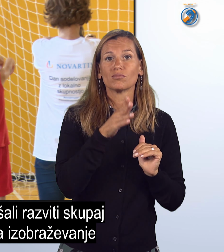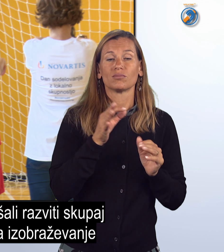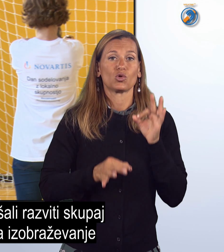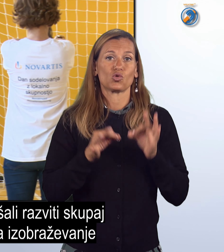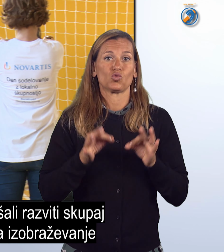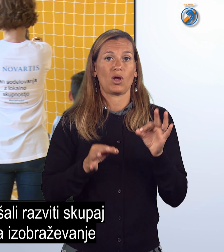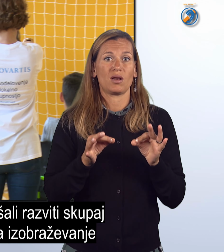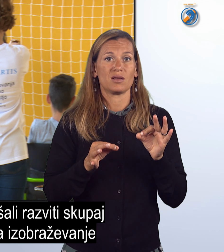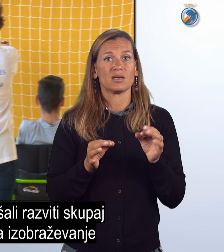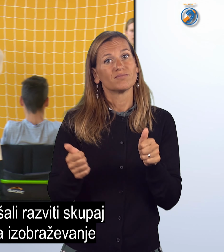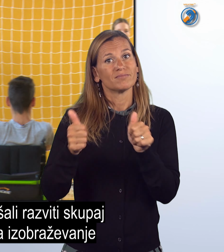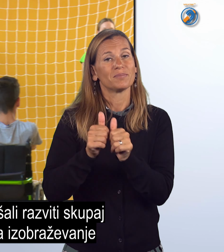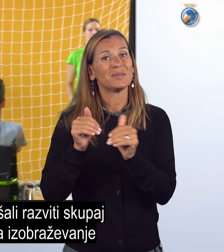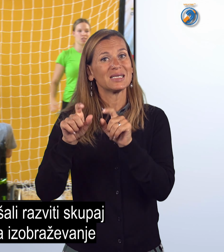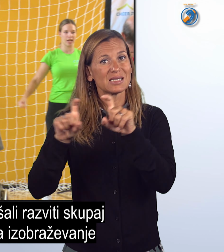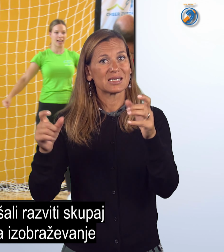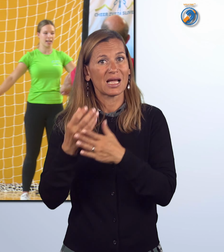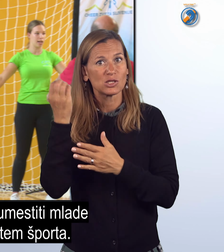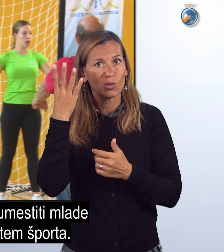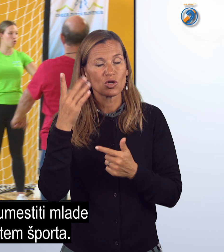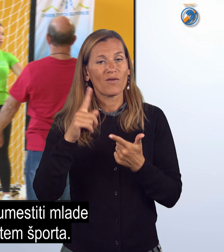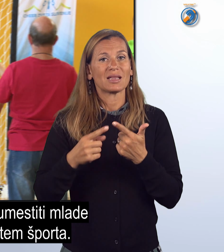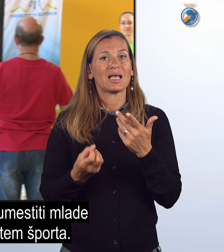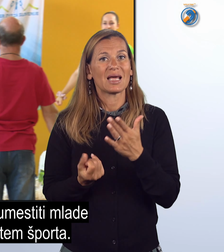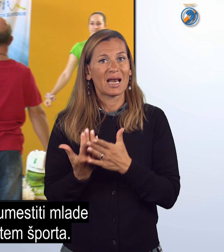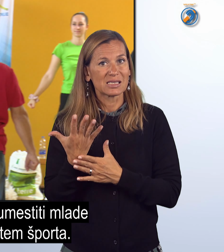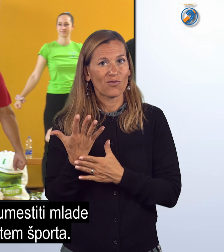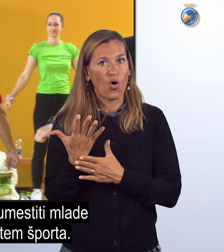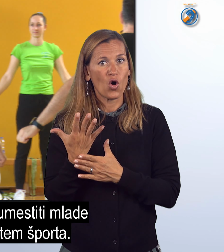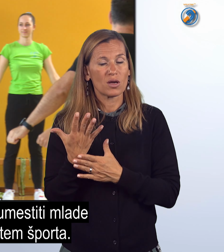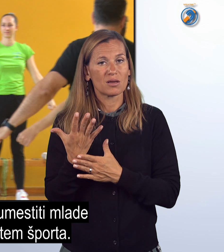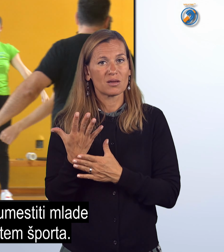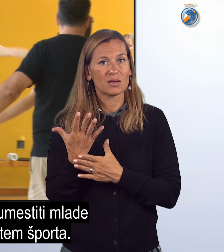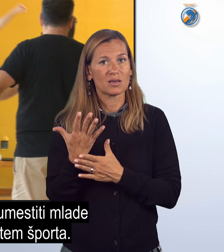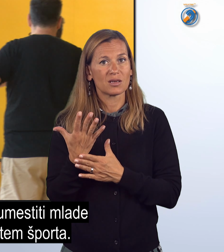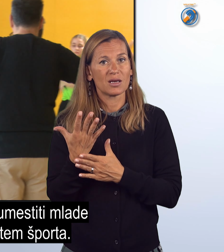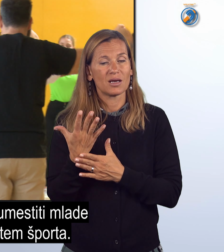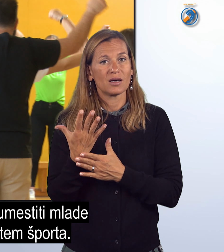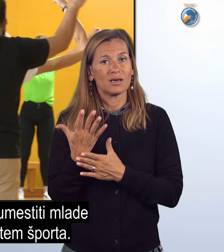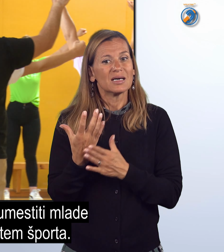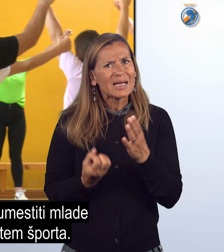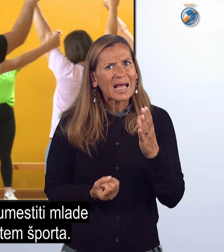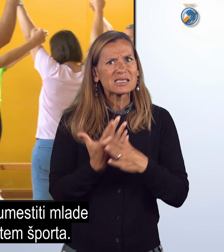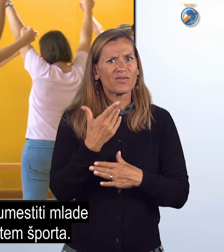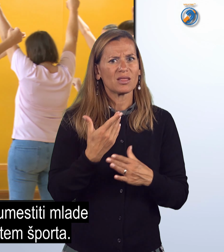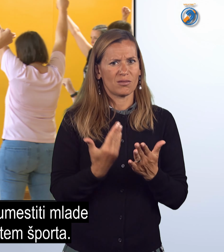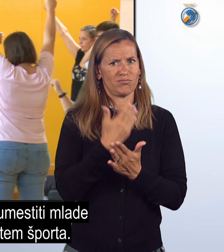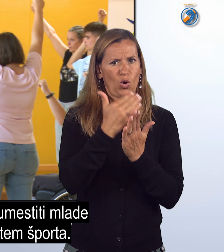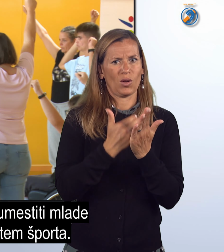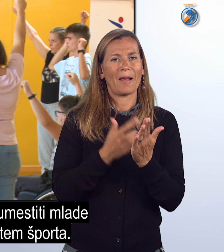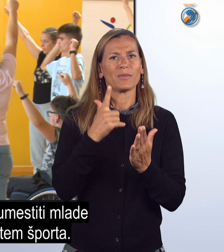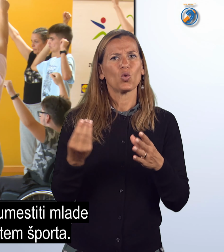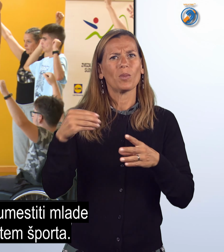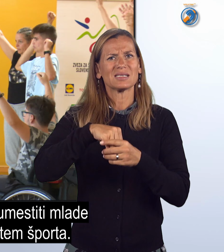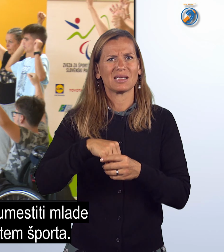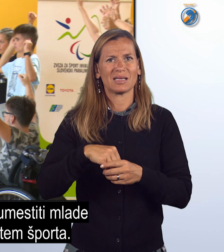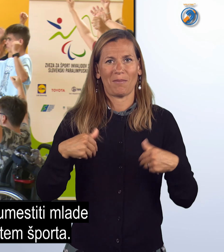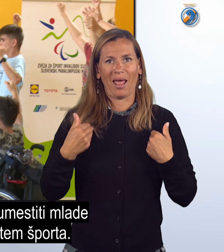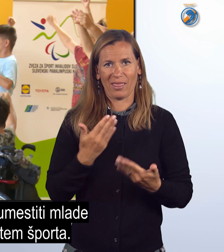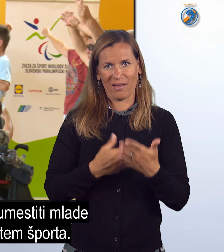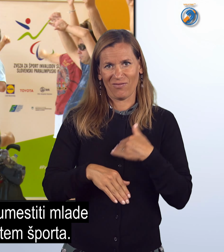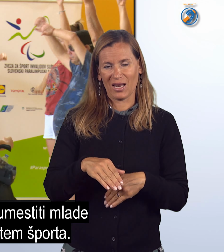razviti skupaj z Ministrstvom za nažbrujevanje in razvoj in umestiti, bi rekel, mlade invalide v sistem